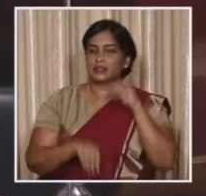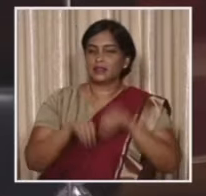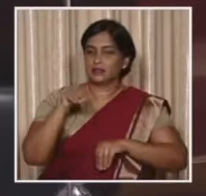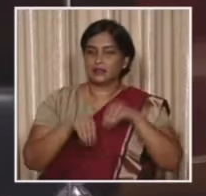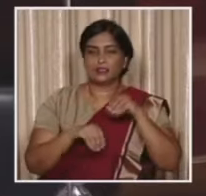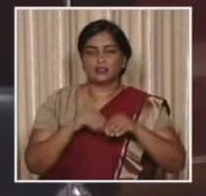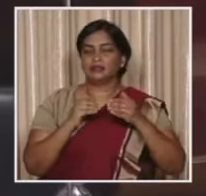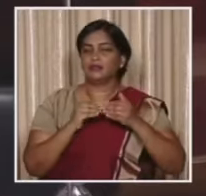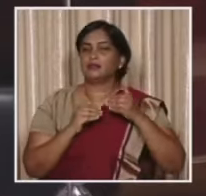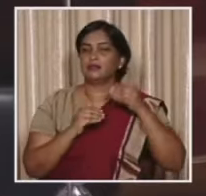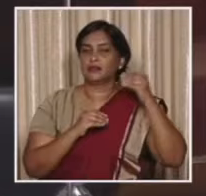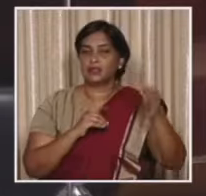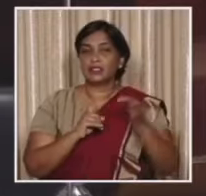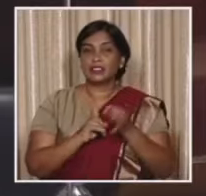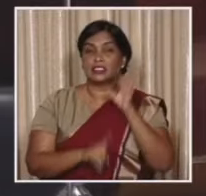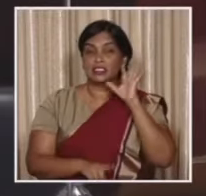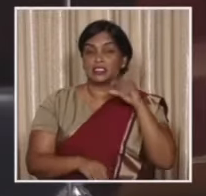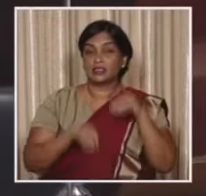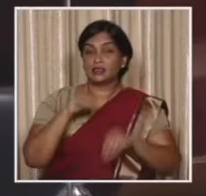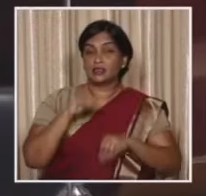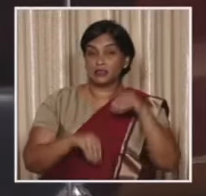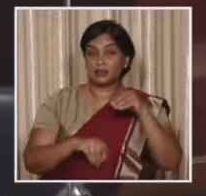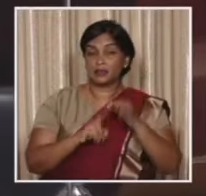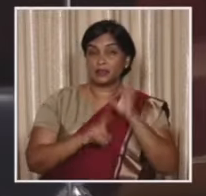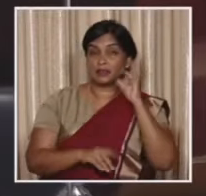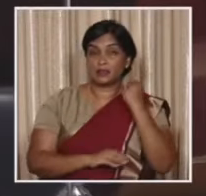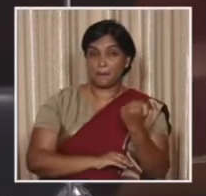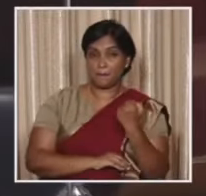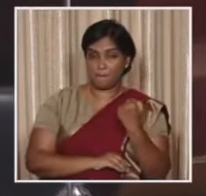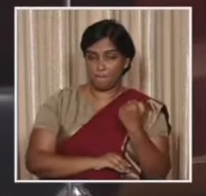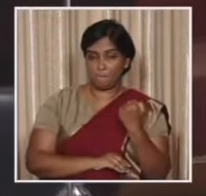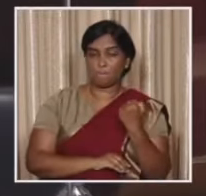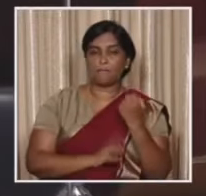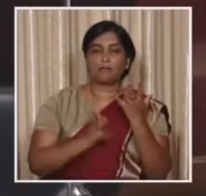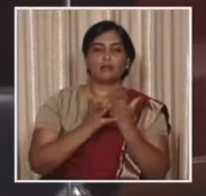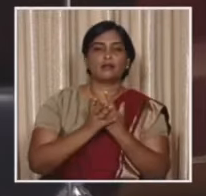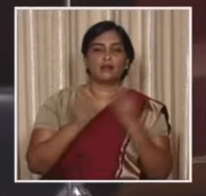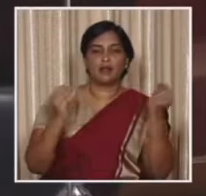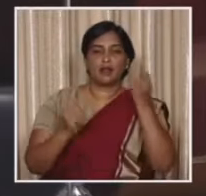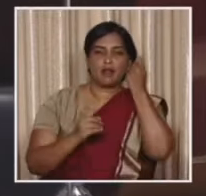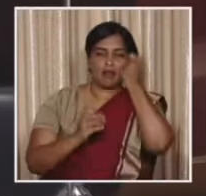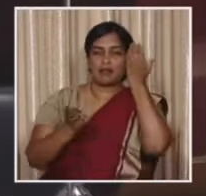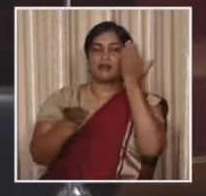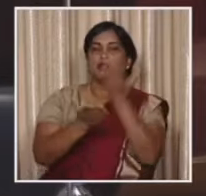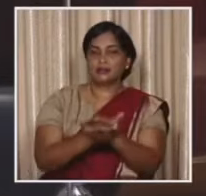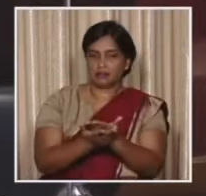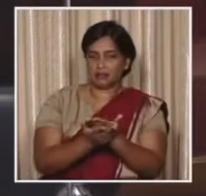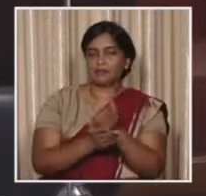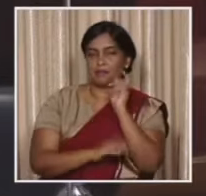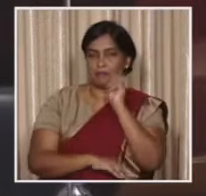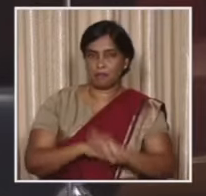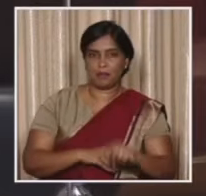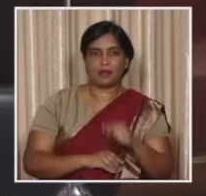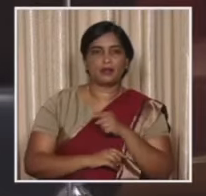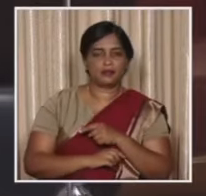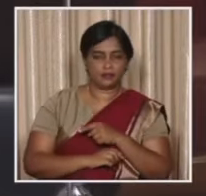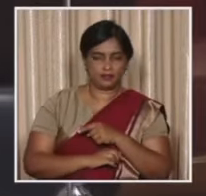ජනාධිපතිවරණය කල් දා විධායක ජනාධිපති ක්‍රමය අවශ්‍ය කරන යෝජනාවක් ගේන්න ප්ලෑන් කරනවා.